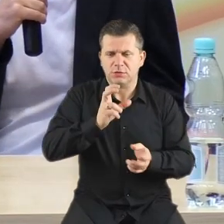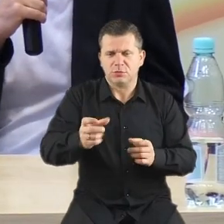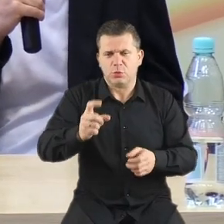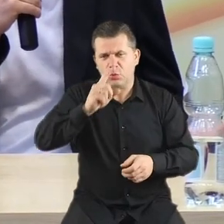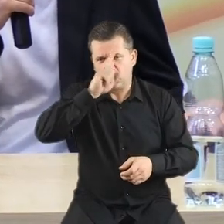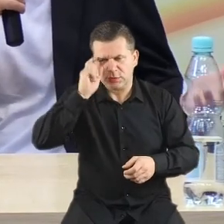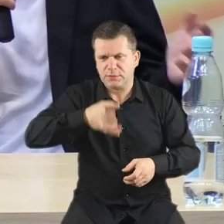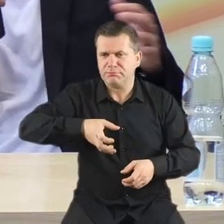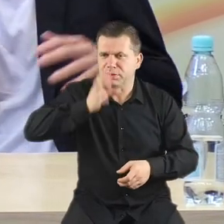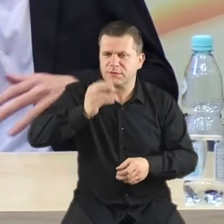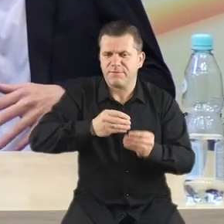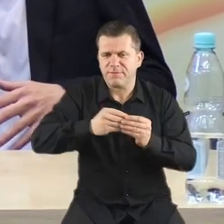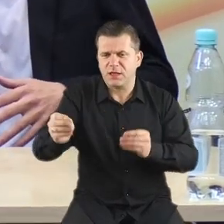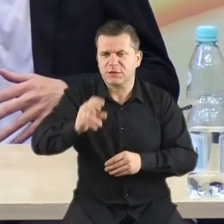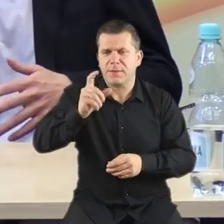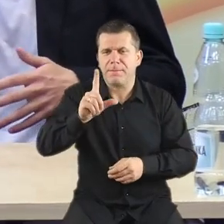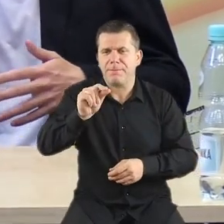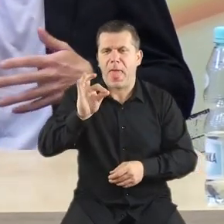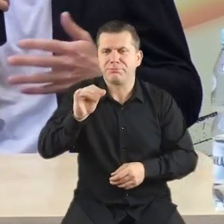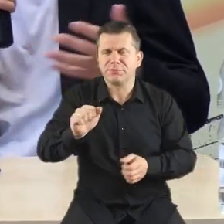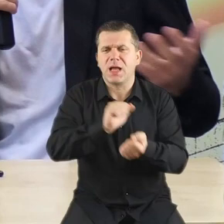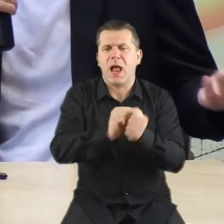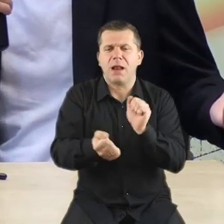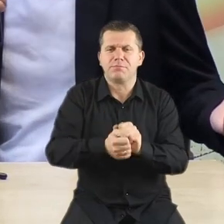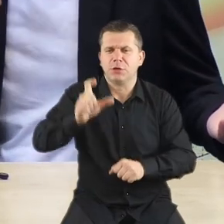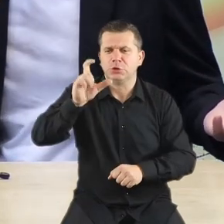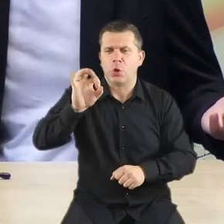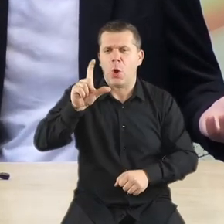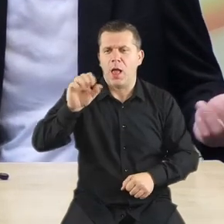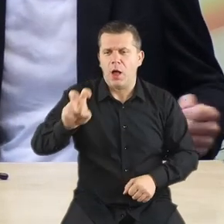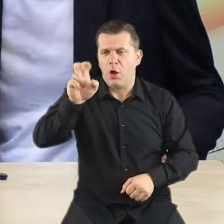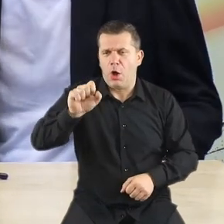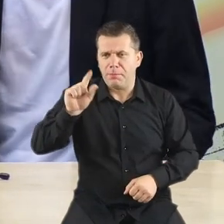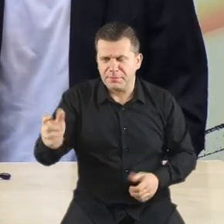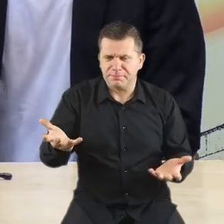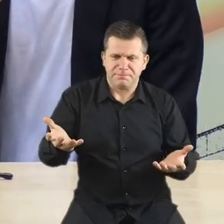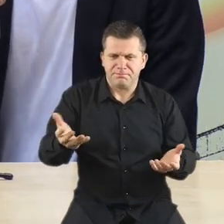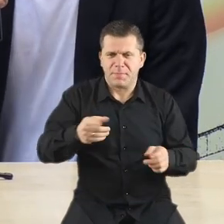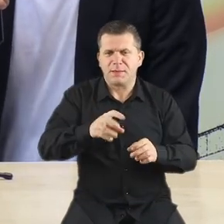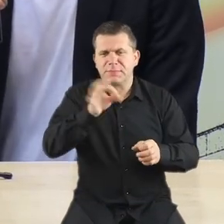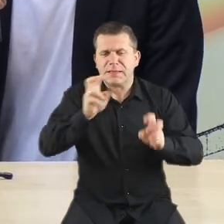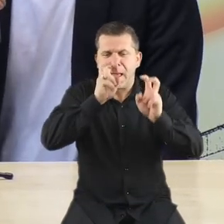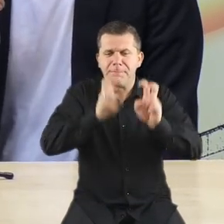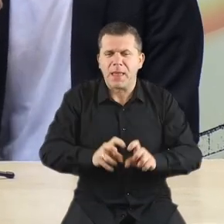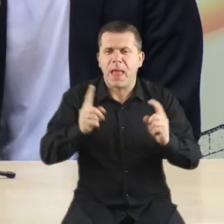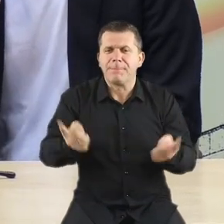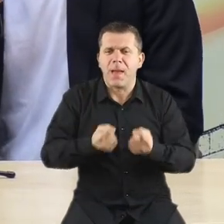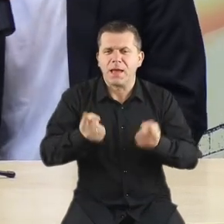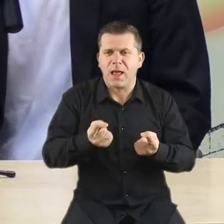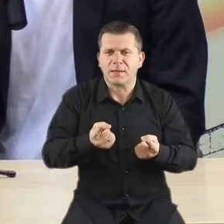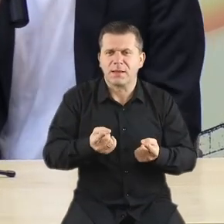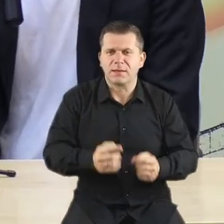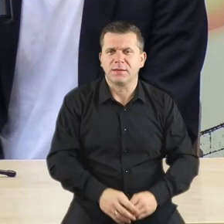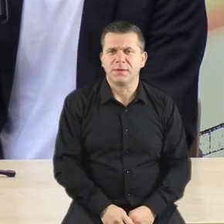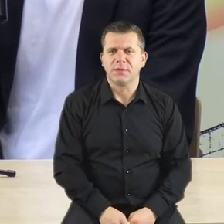Coli Hop, czy Pepsi Coli, czy Coca-Coli. Badanie marketingowe. To wolę